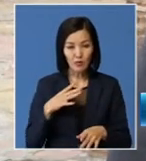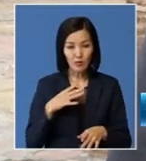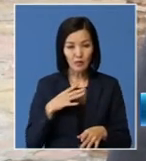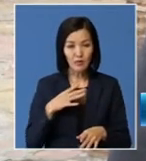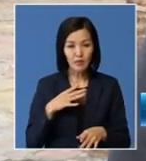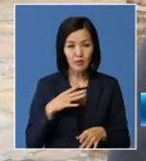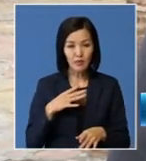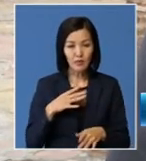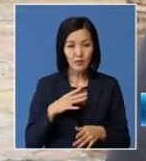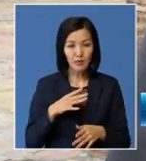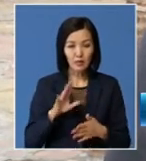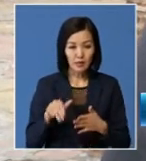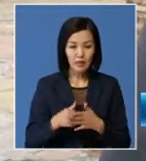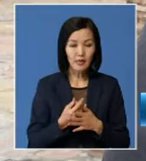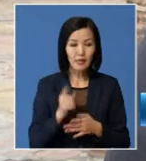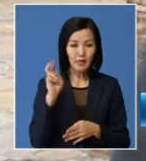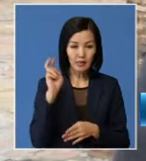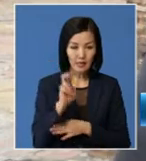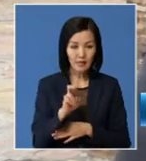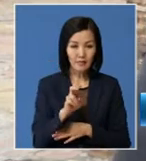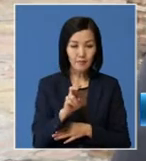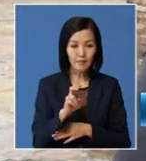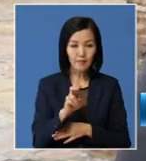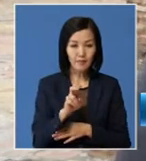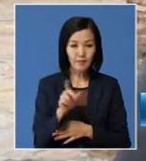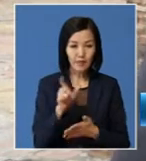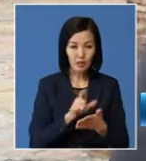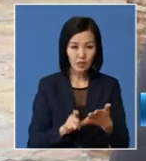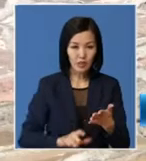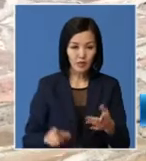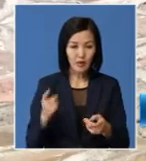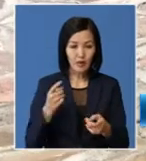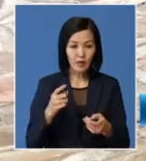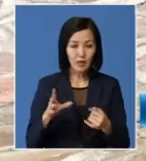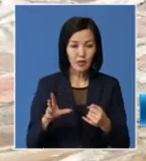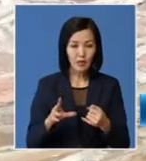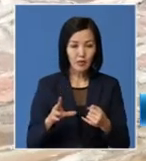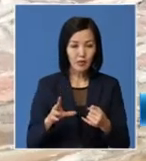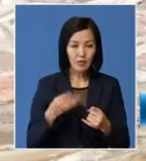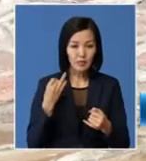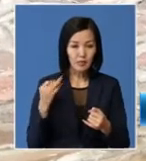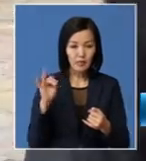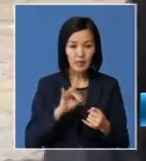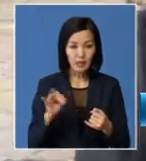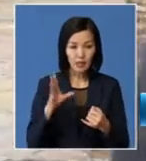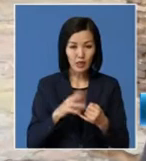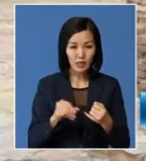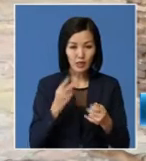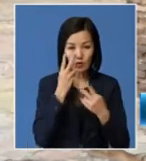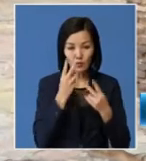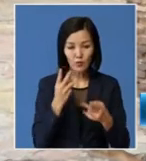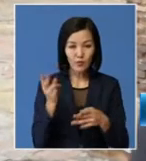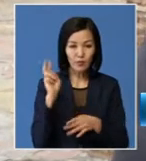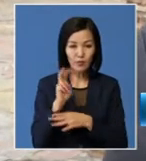қайтқанда қайтадан келіп Қозы Көрпеш жырына байланысты жаңағы тарихи жерді көремін деп өтіп онда жаңағы Қозы Көрпештің сурет,